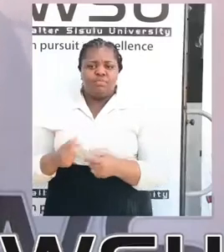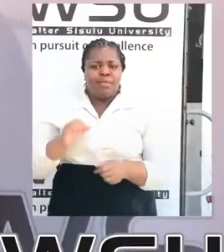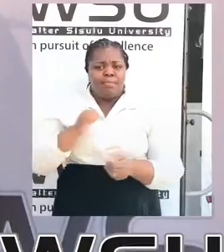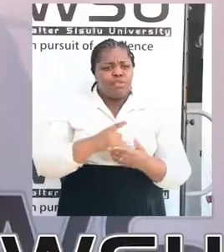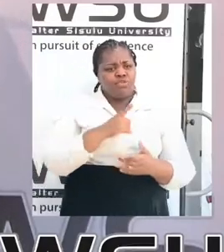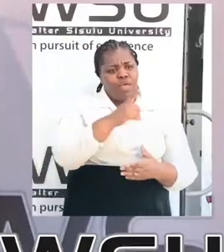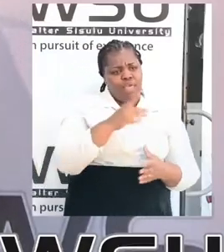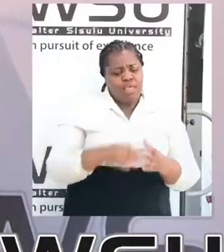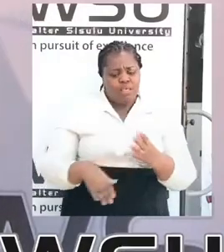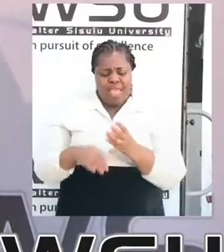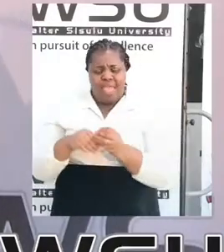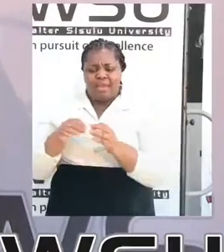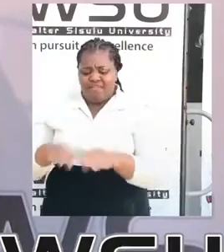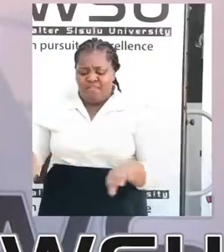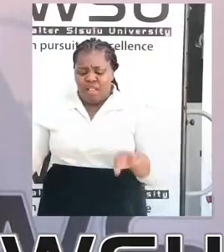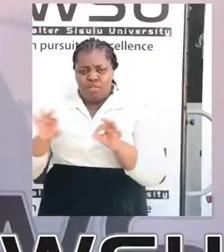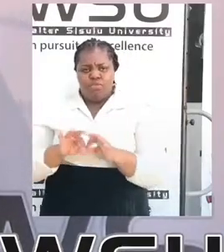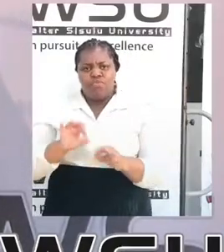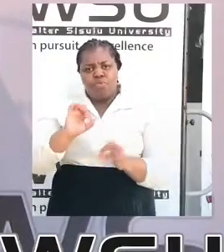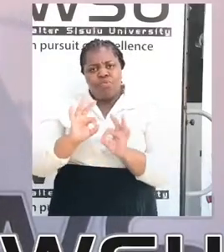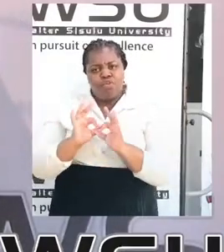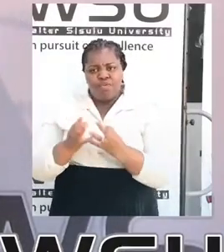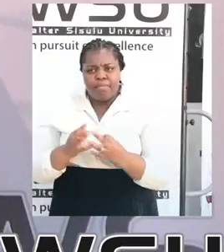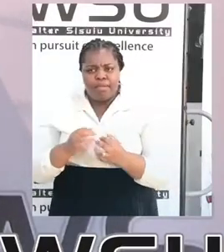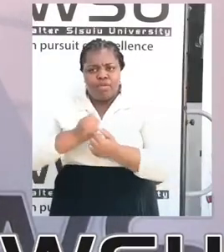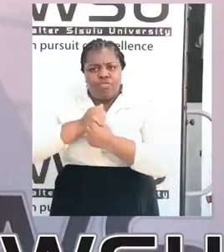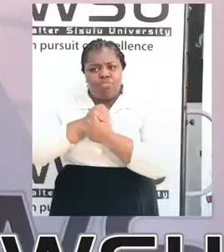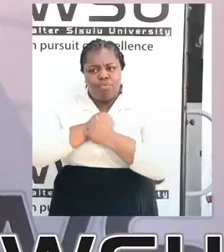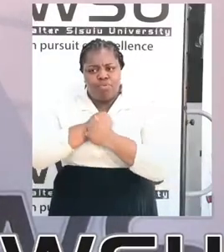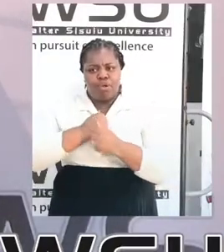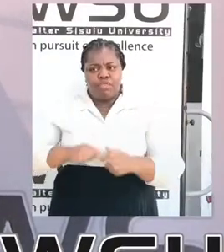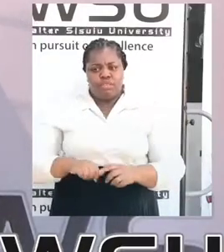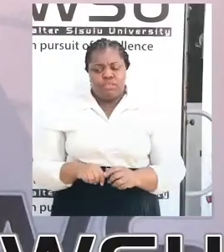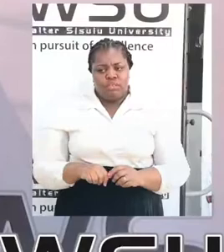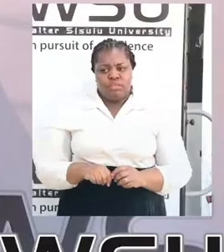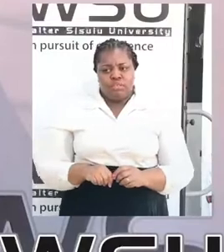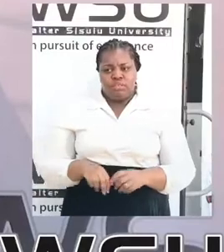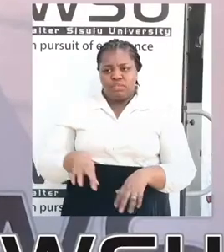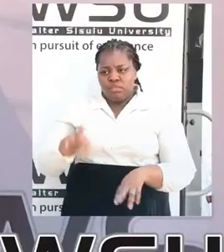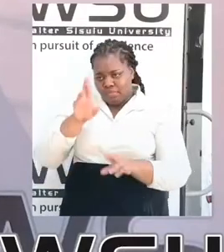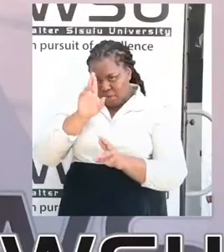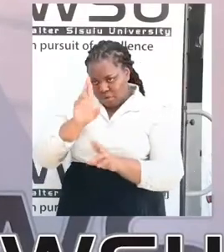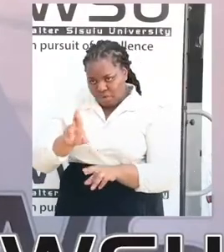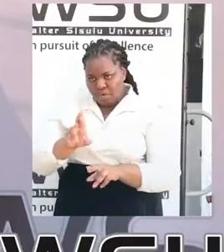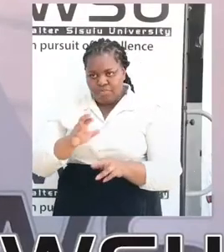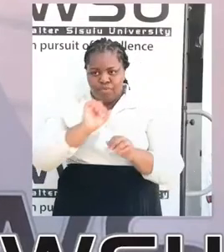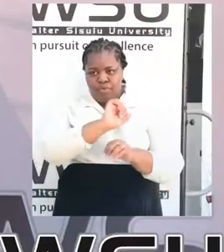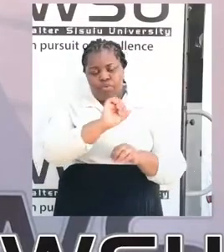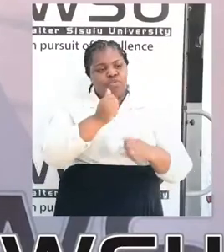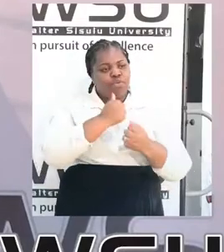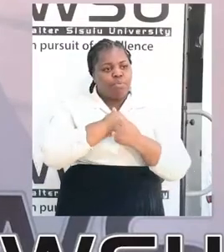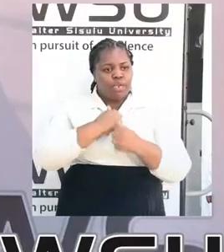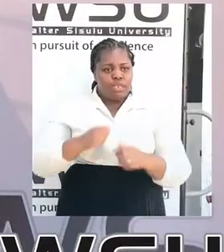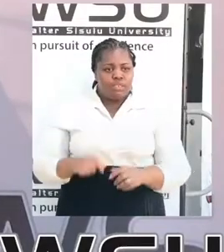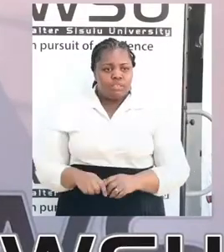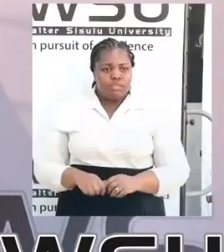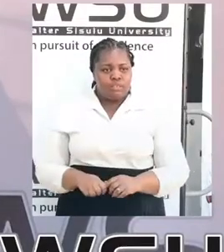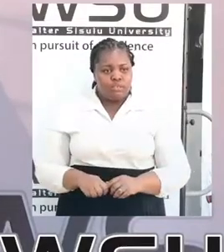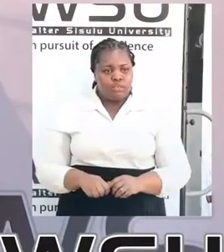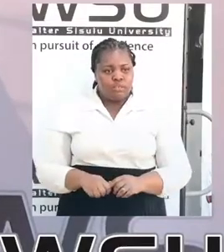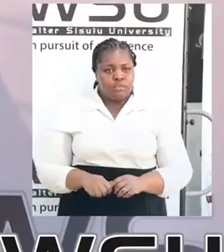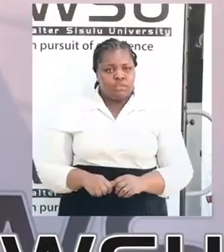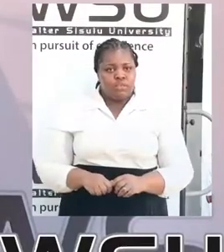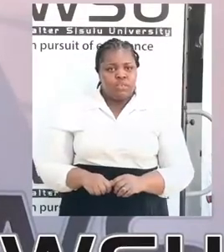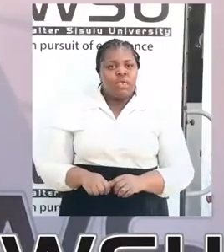ingalulutho kumakhaya enu kubazali benu nebahloniphe abazali benu